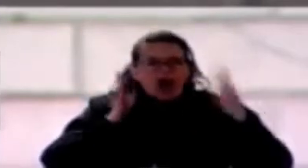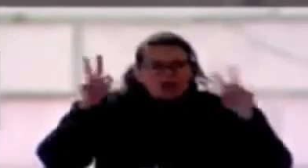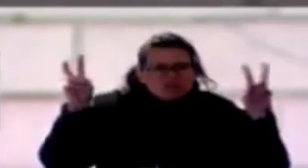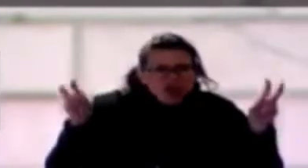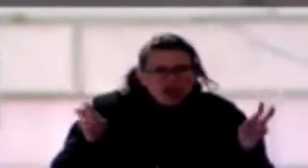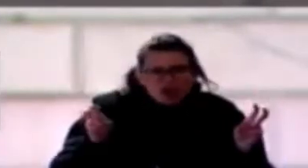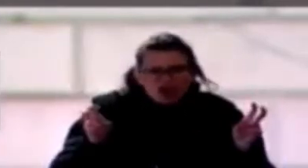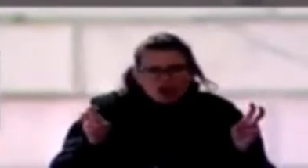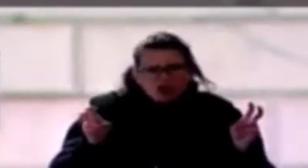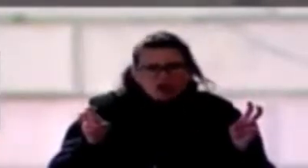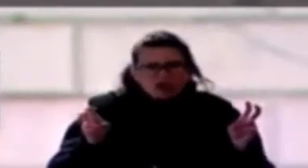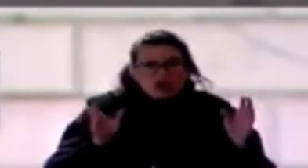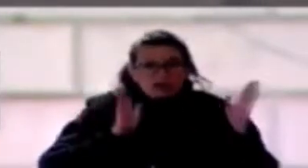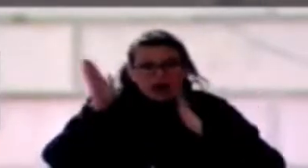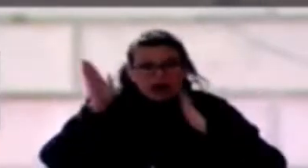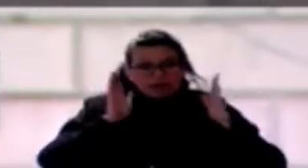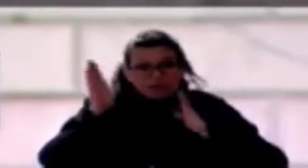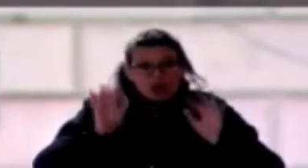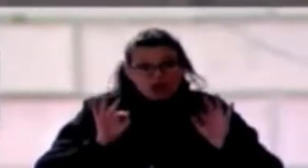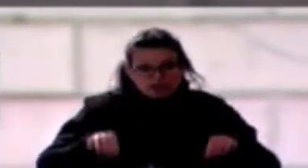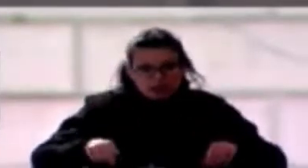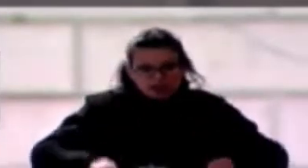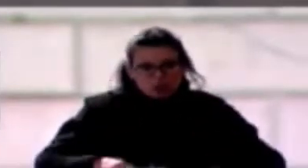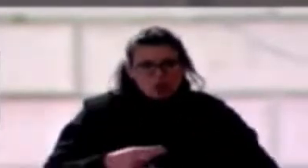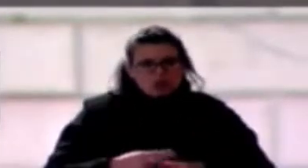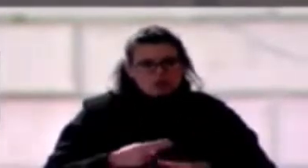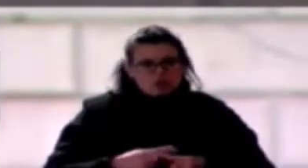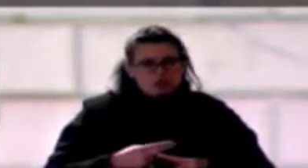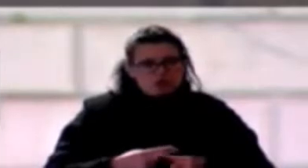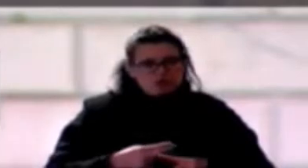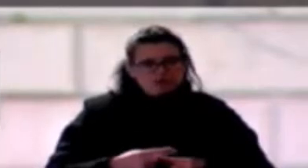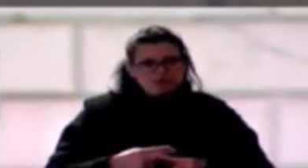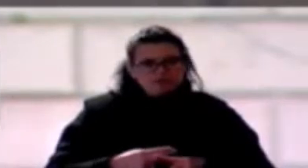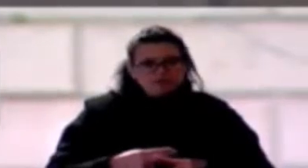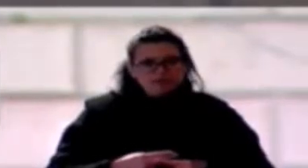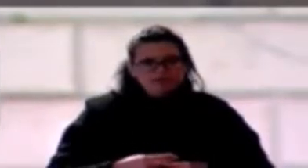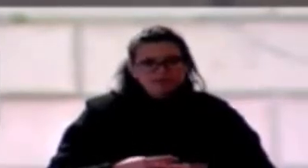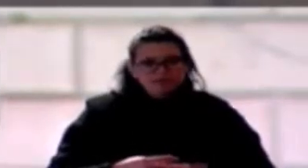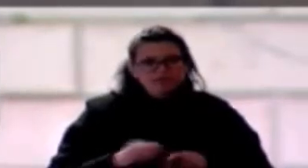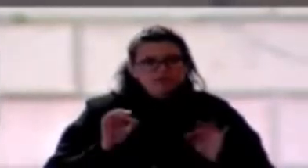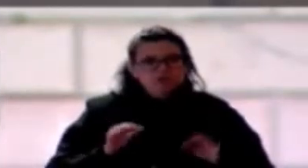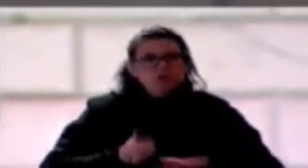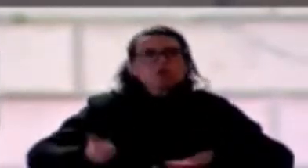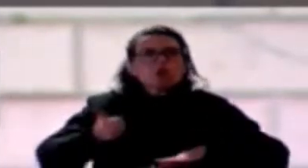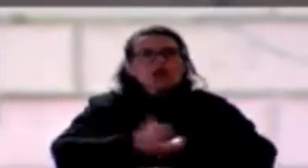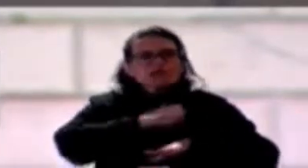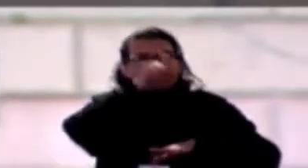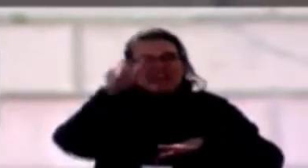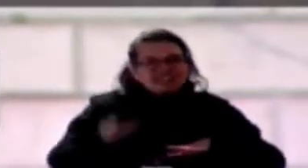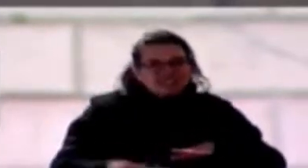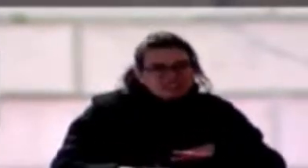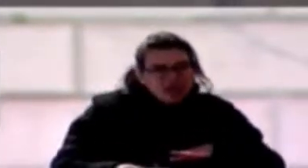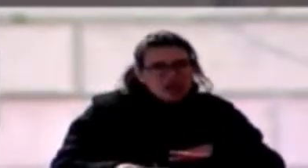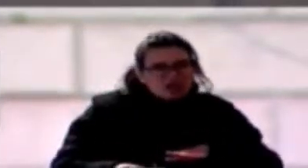sulla mafia che è arrivata a questo cancro, che è arrivata anche a corrodere la capitale del nostro Stato, ha